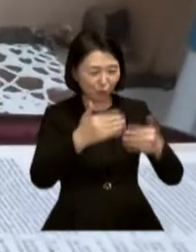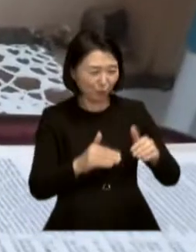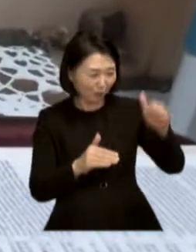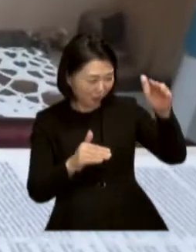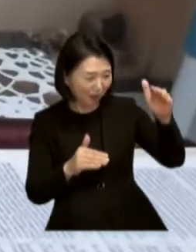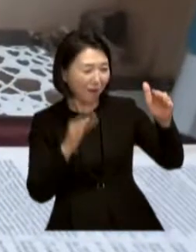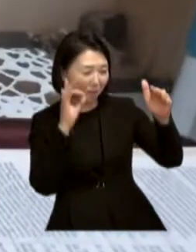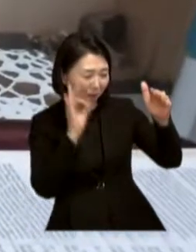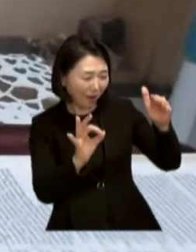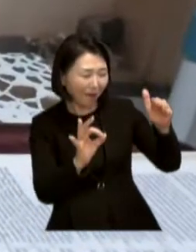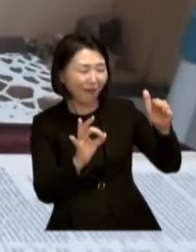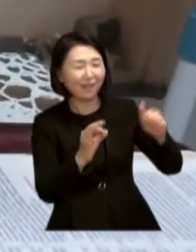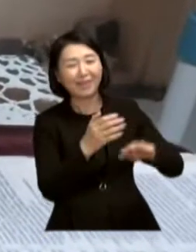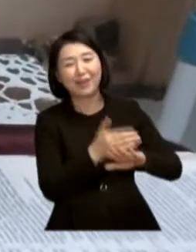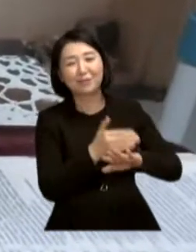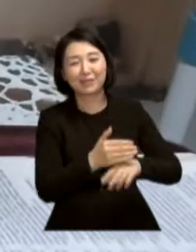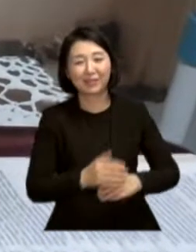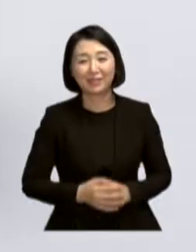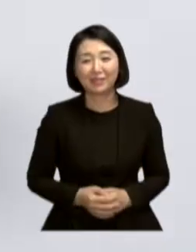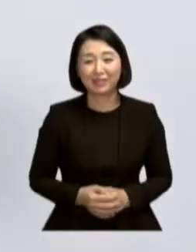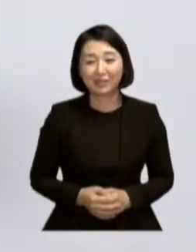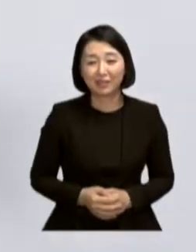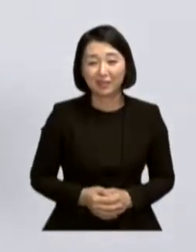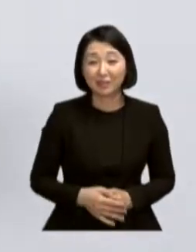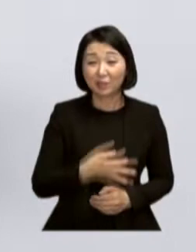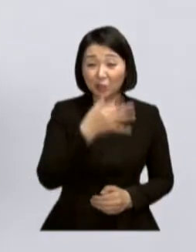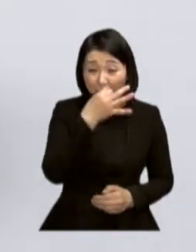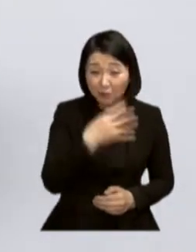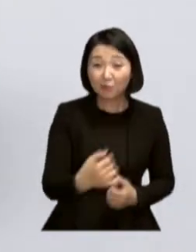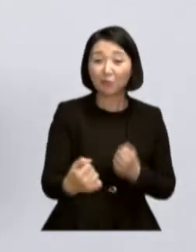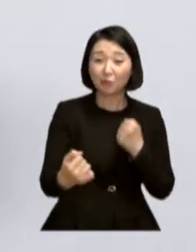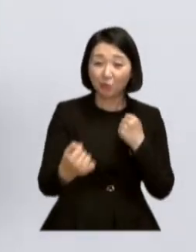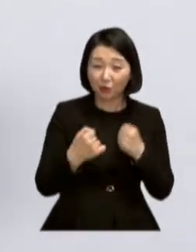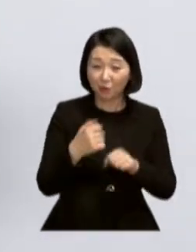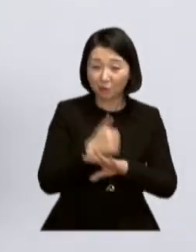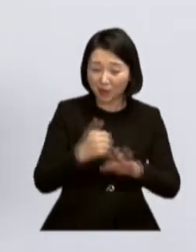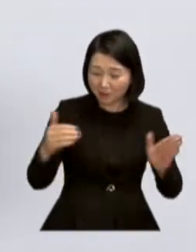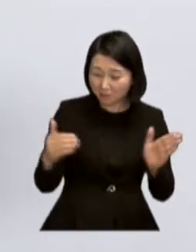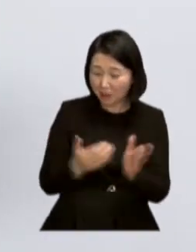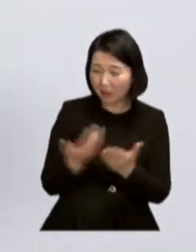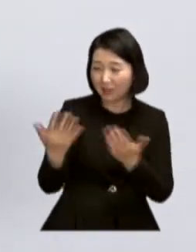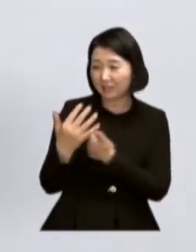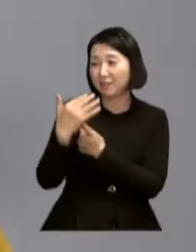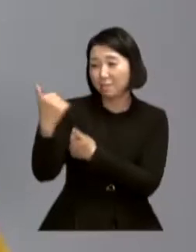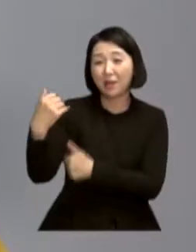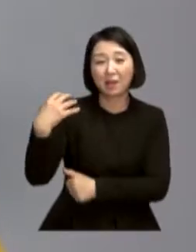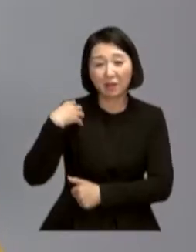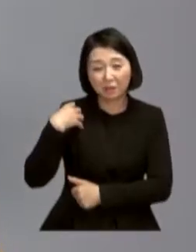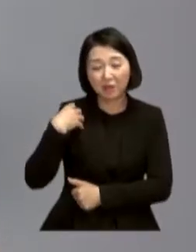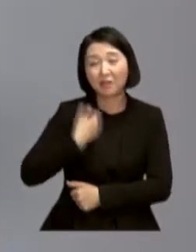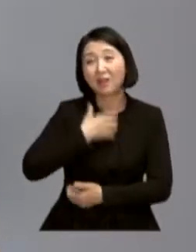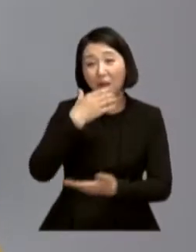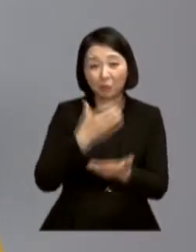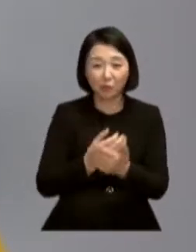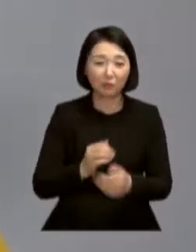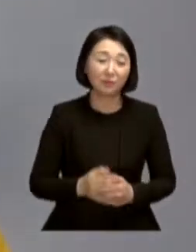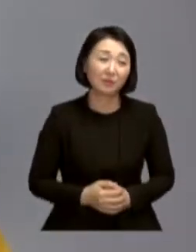대견하고 감사하다. 힘듦에도 불구하고 끝까지 사역을 감당하신 모습에 감동받았고 그